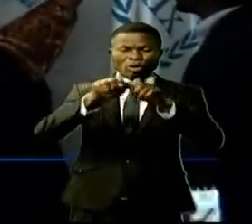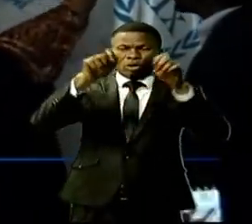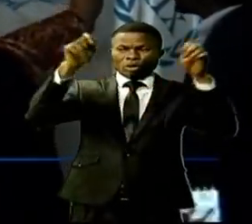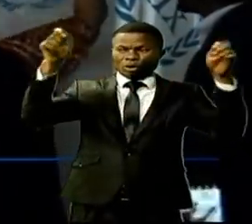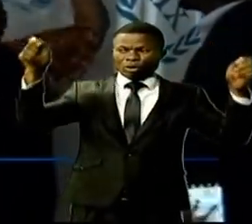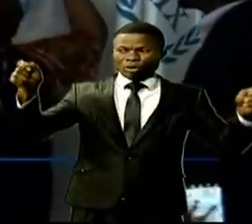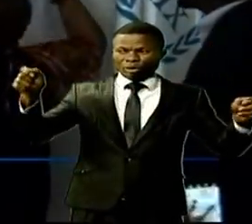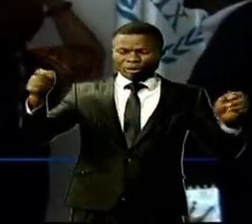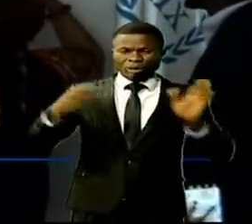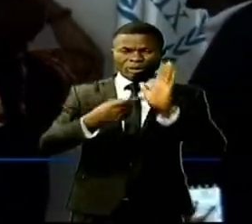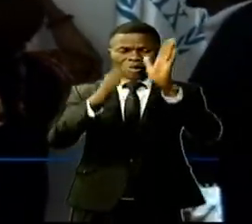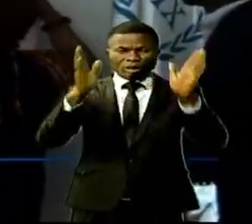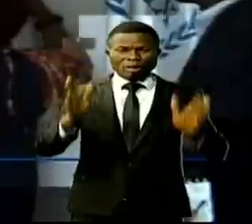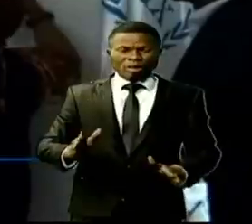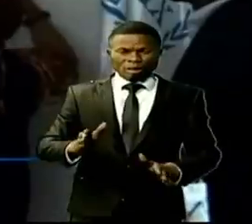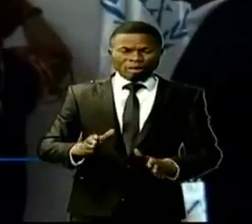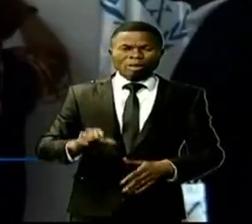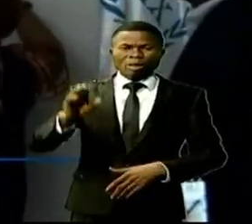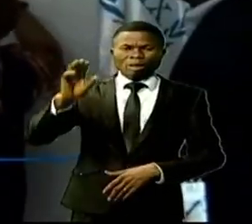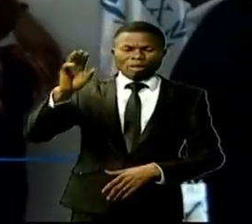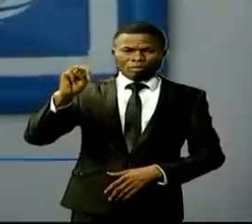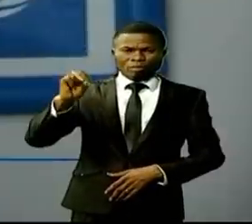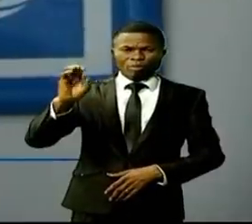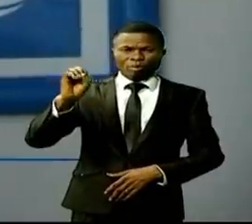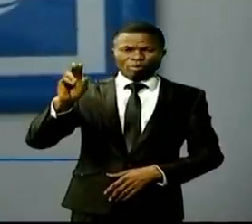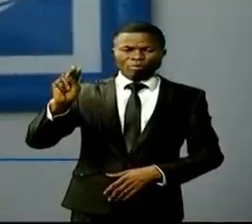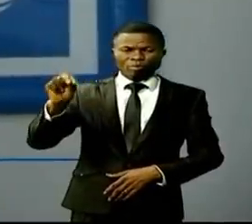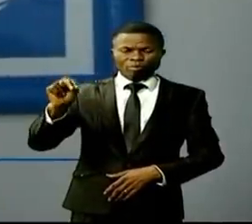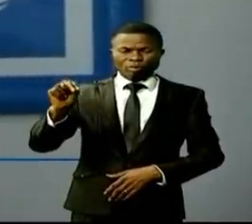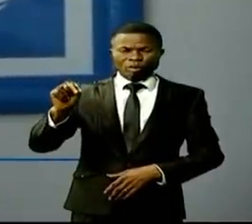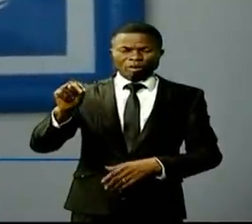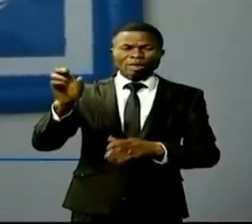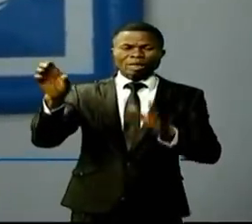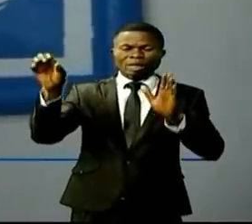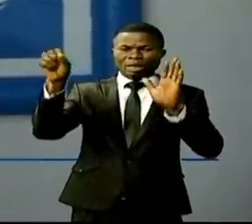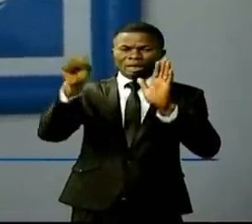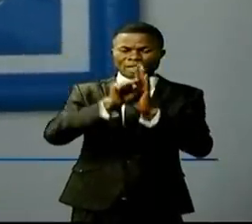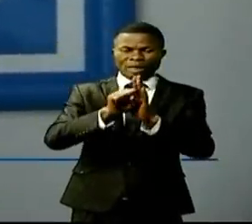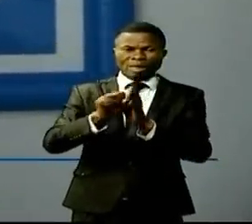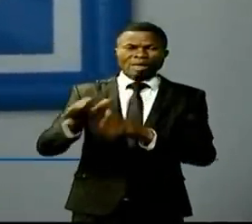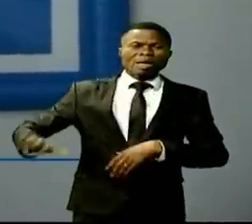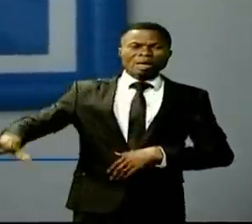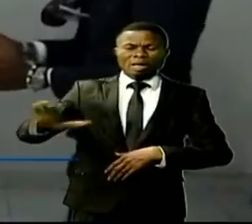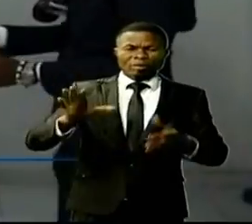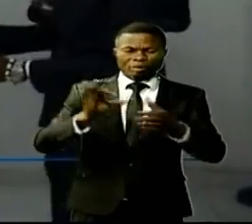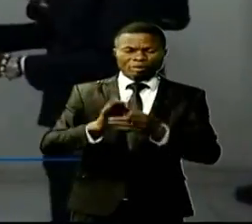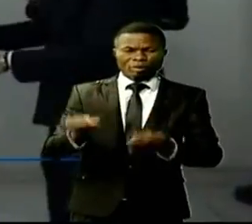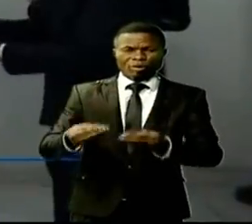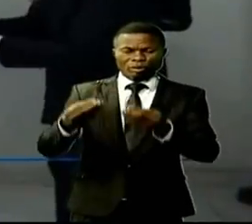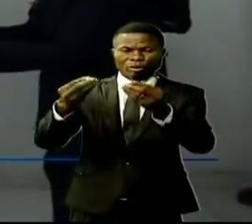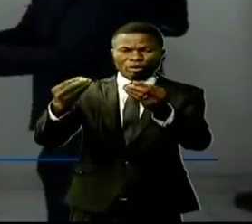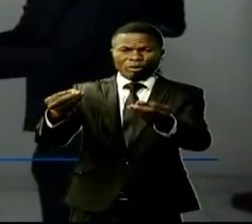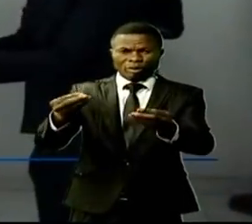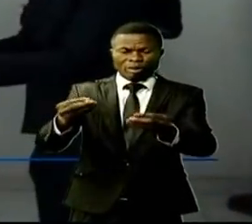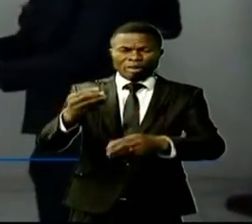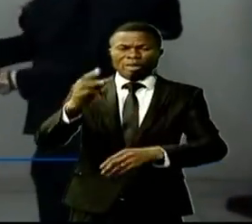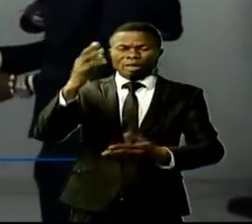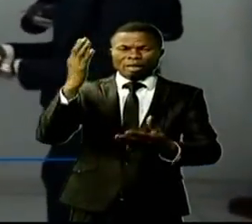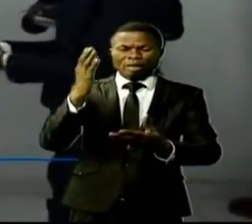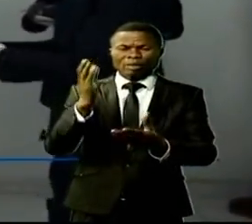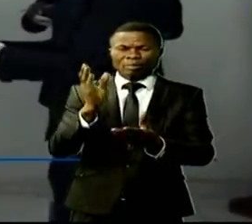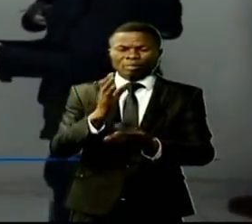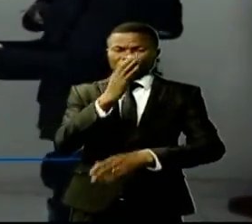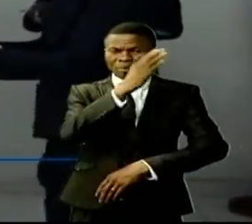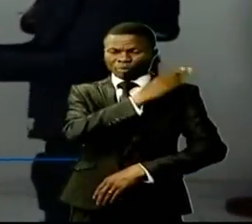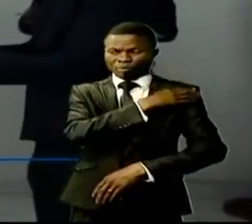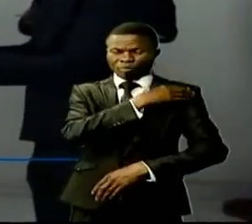la représentante de la MONUSCO de l'emblème des Nations Unies et la remise du titre universel